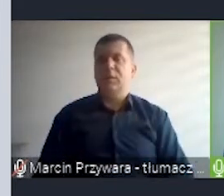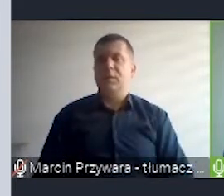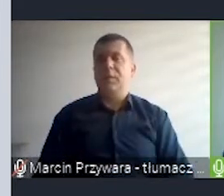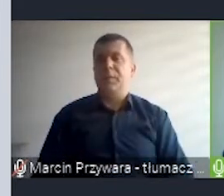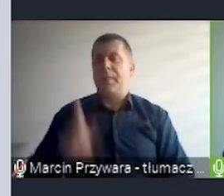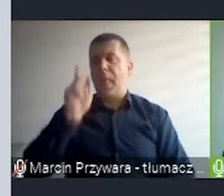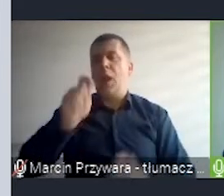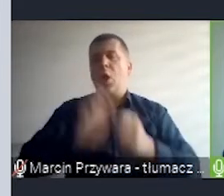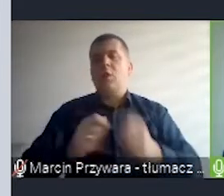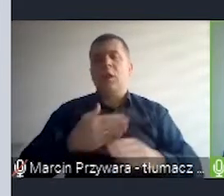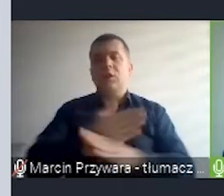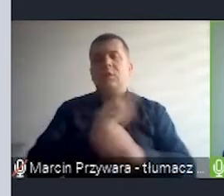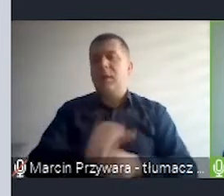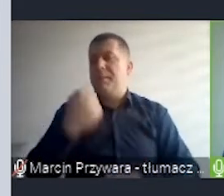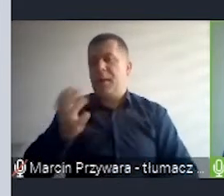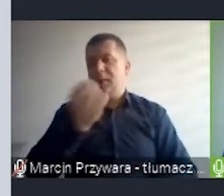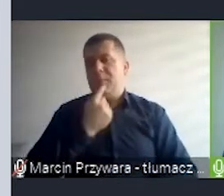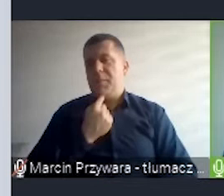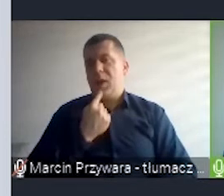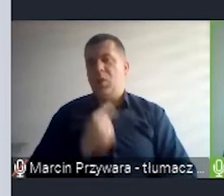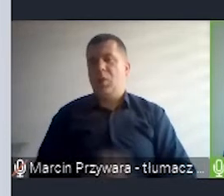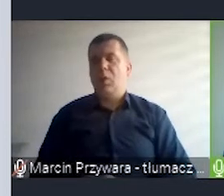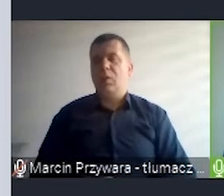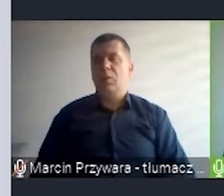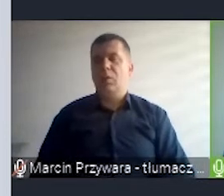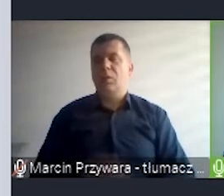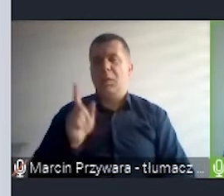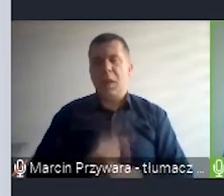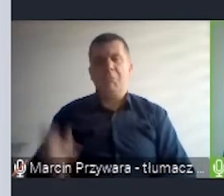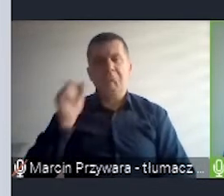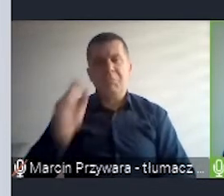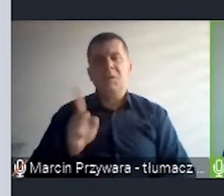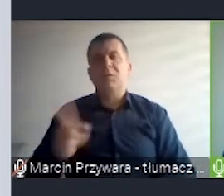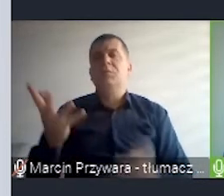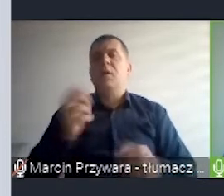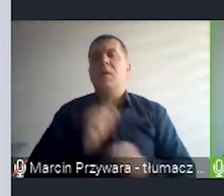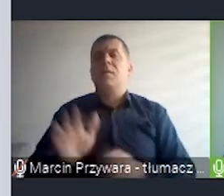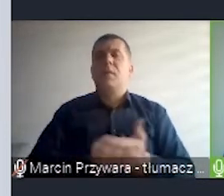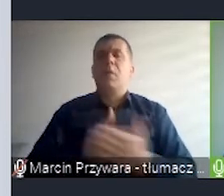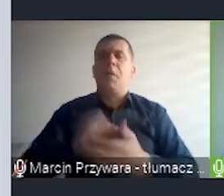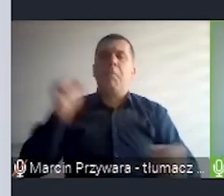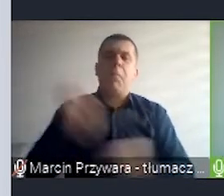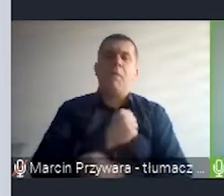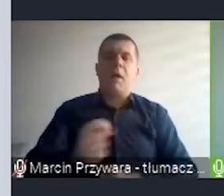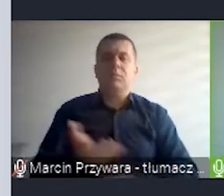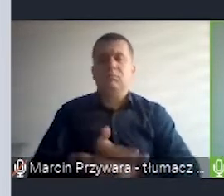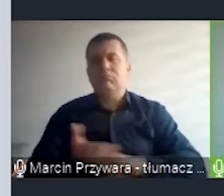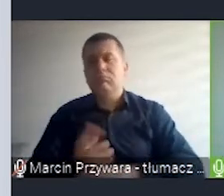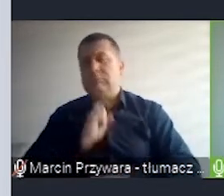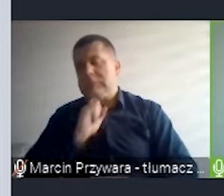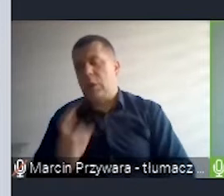Ale kontroli krzyżowych jest bardzo mało. One raczej pojawiają się tam, gdzie są jakieś poważniejsze podejrzenia.